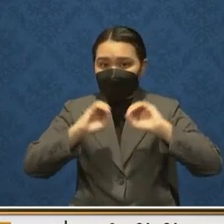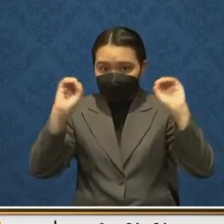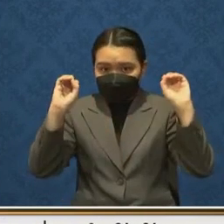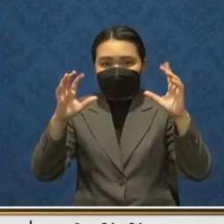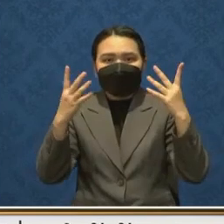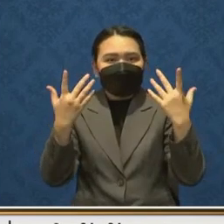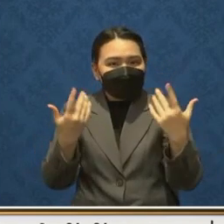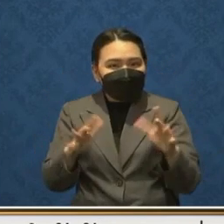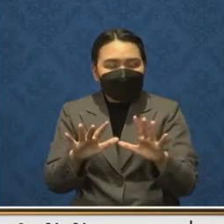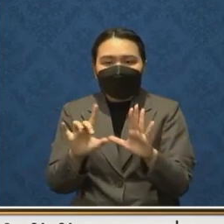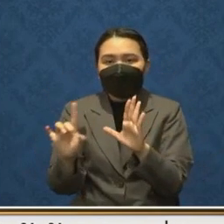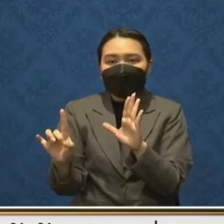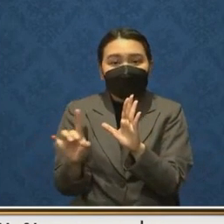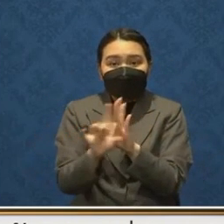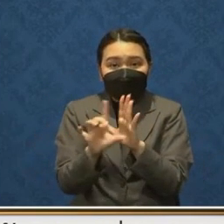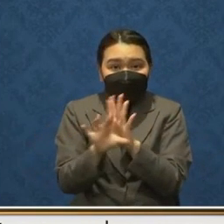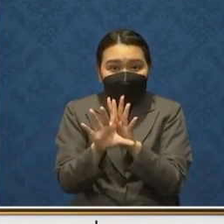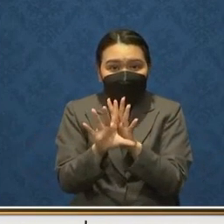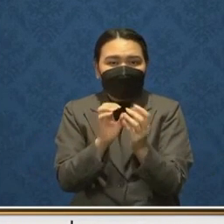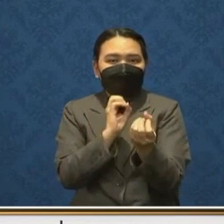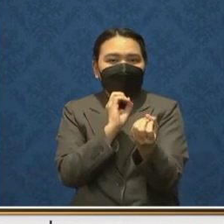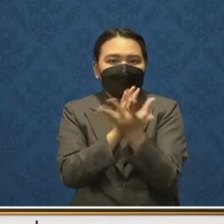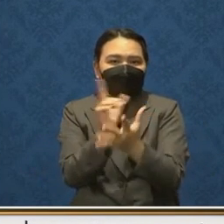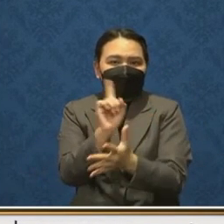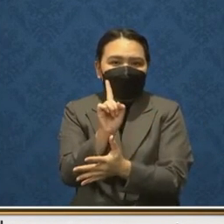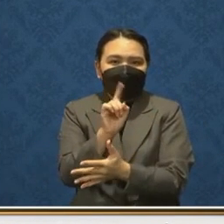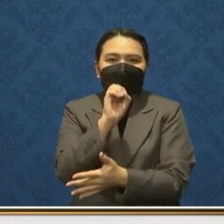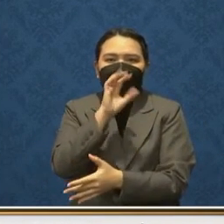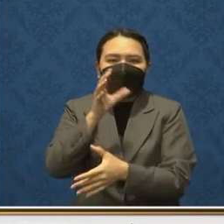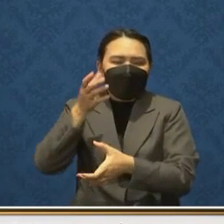สุดท้ายนะครับต้องขอย้อนไปนิดหนึ่ง